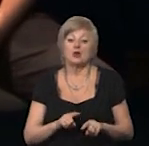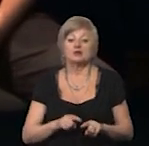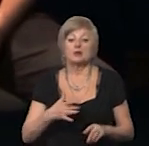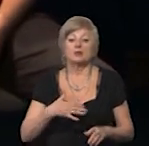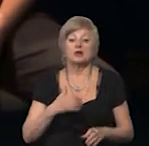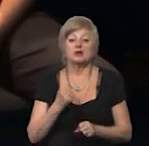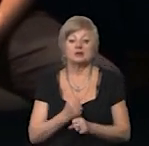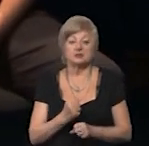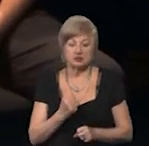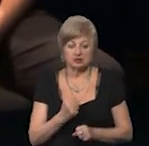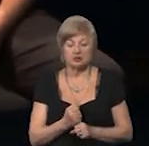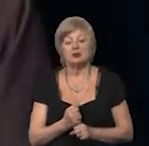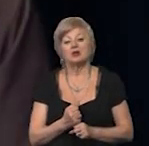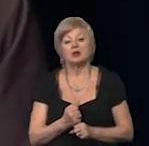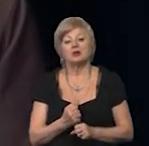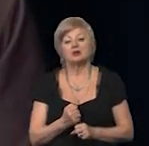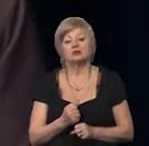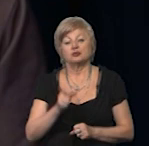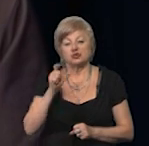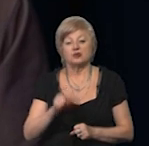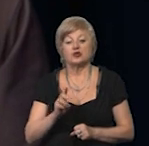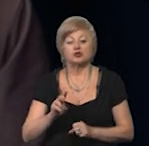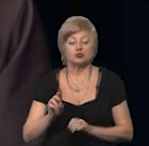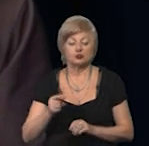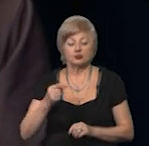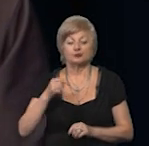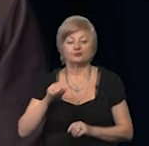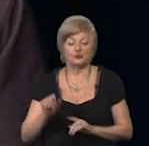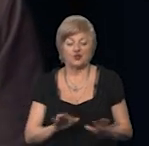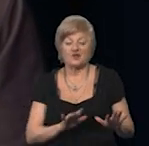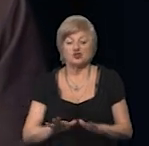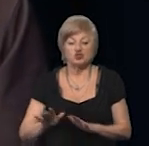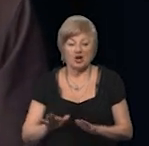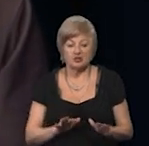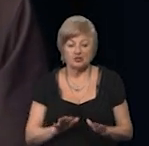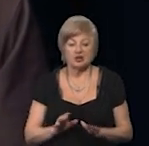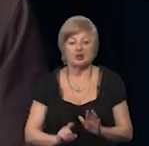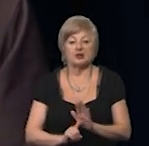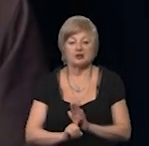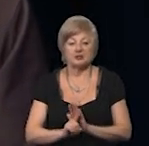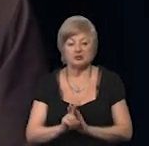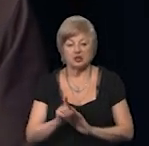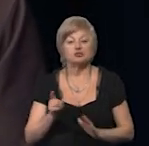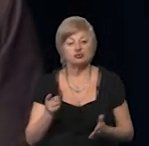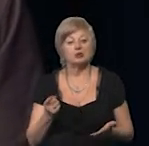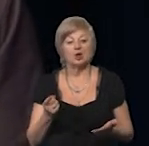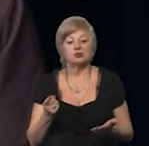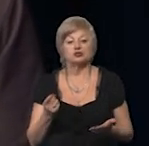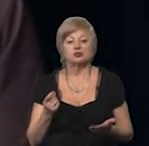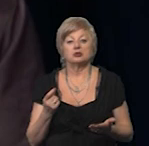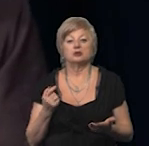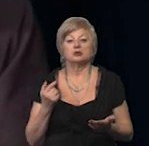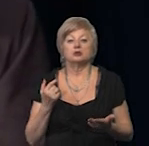розуміння енергії, яка рухається в тілі. Коли людям про це починаєш розповідати, вони там спочатку